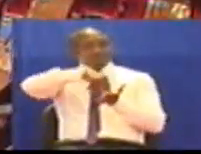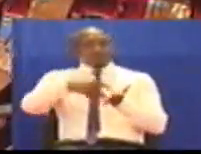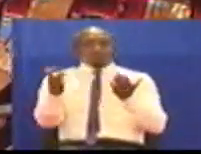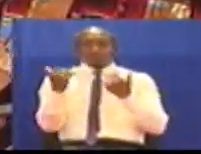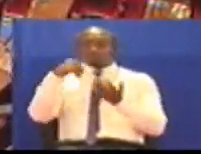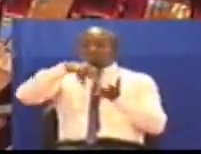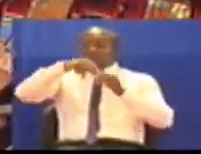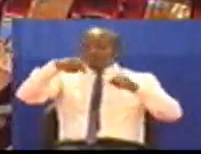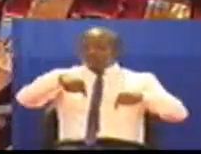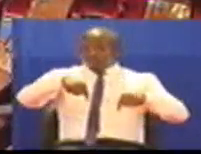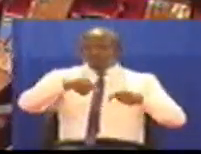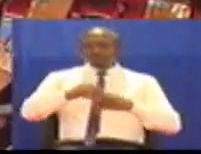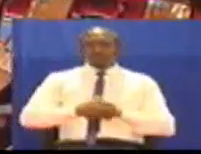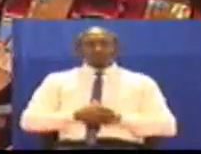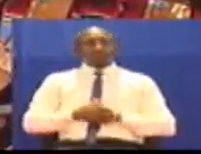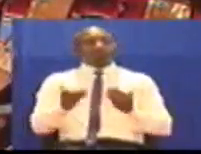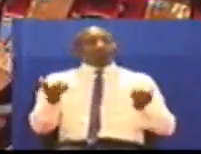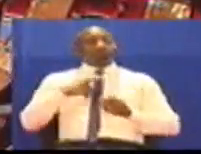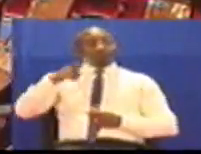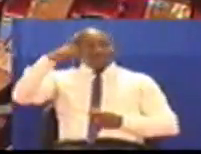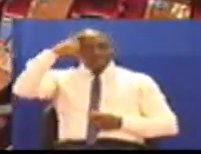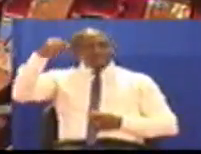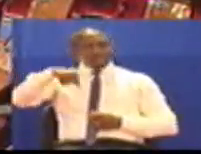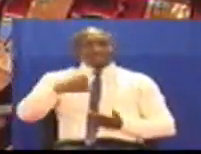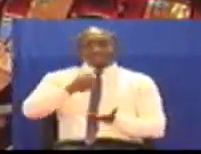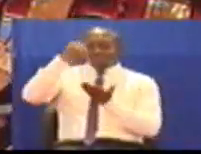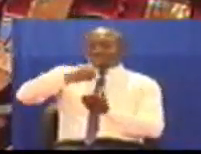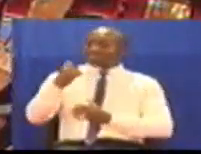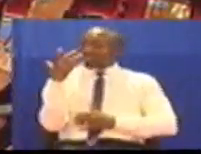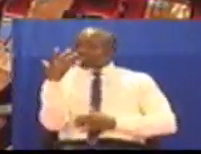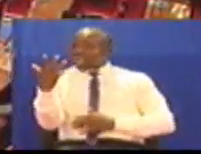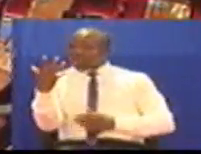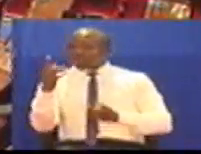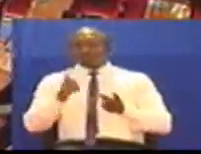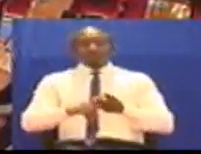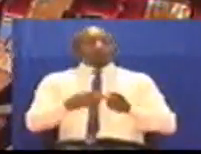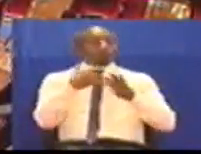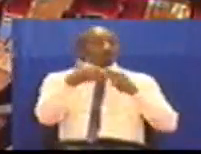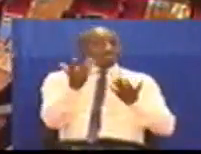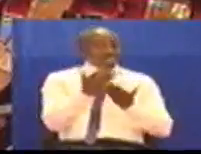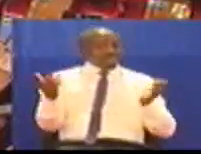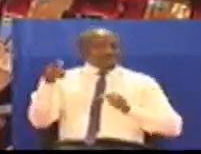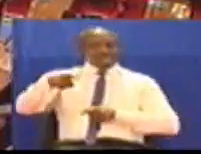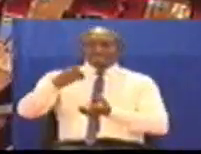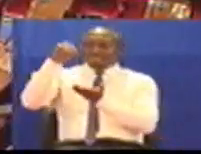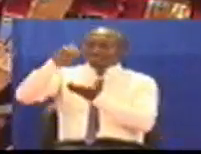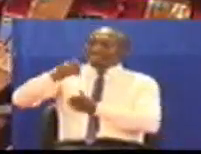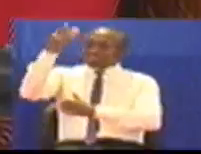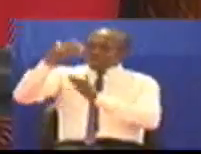lako hili. Ninaamini hii ni bajeti ya tano na kwa lugha nyingine ni bajeti ya mwisho